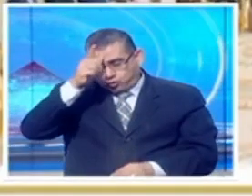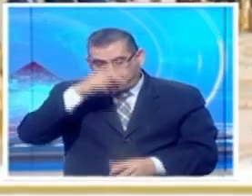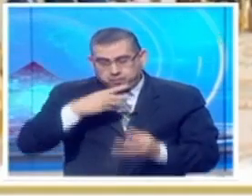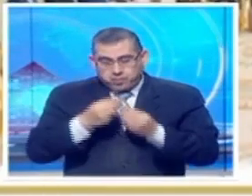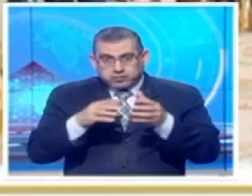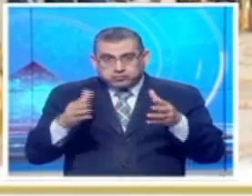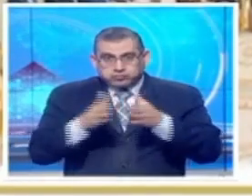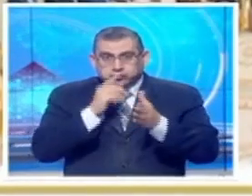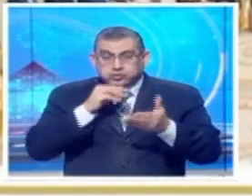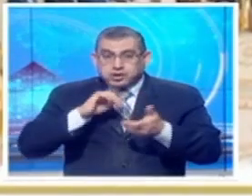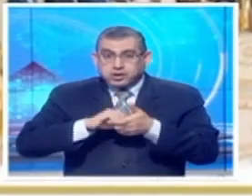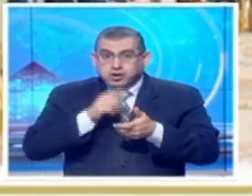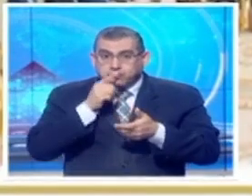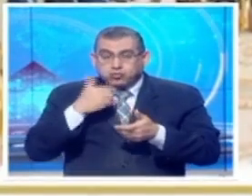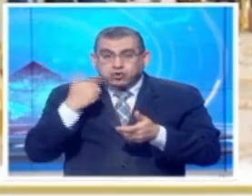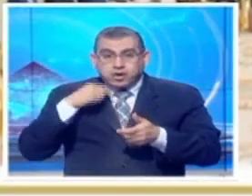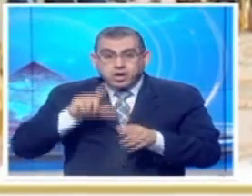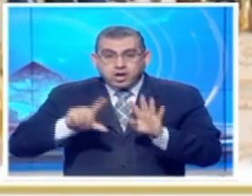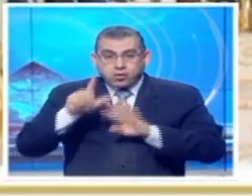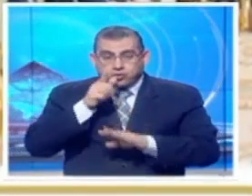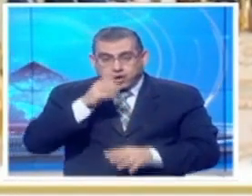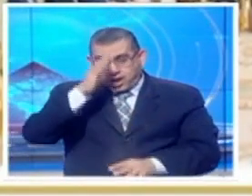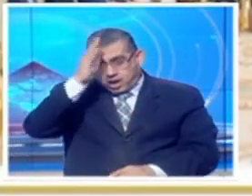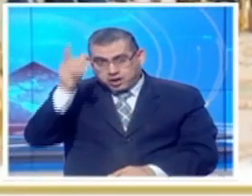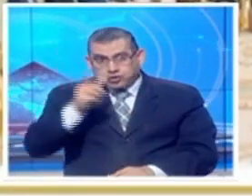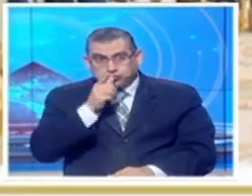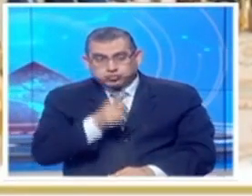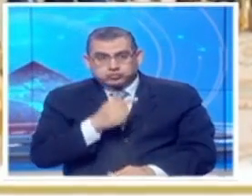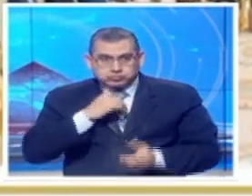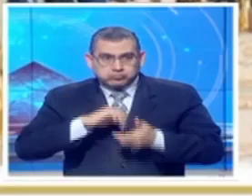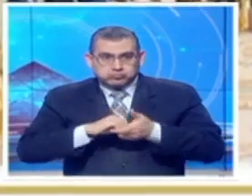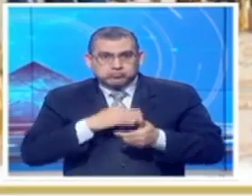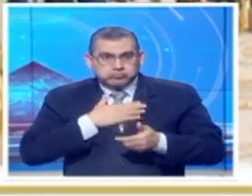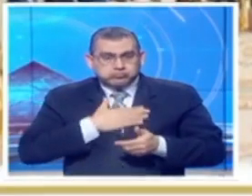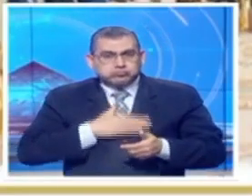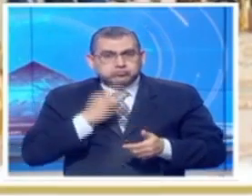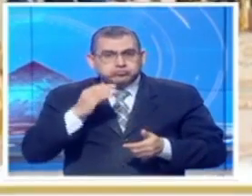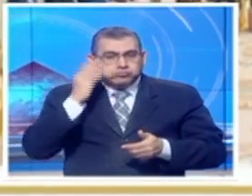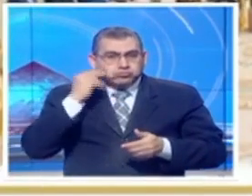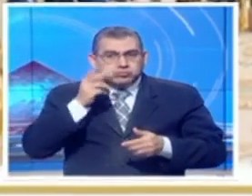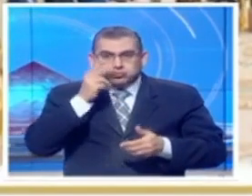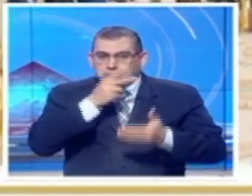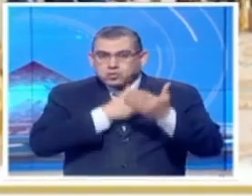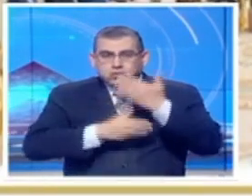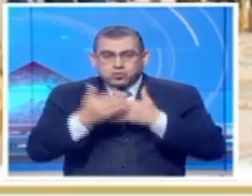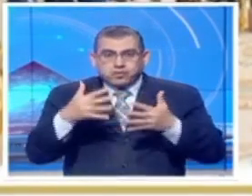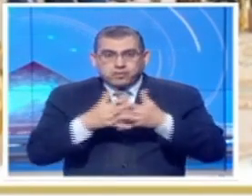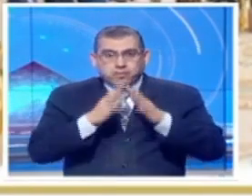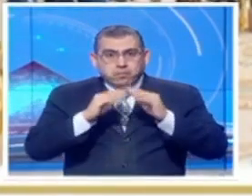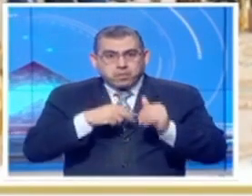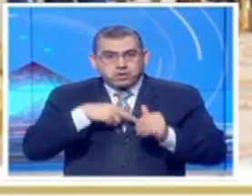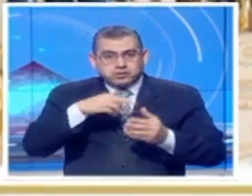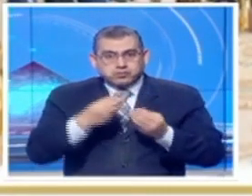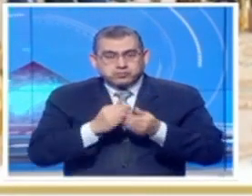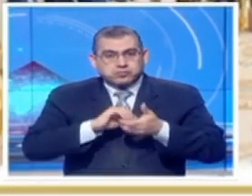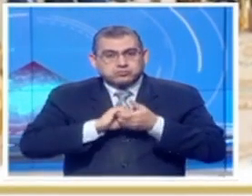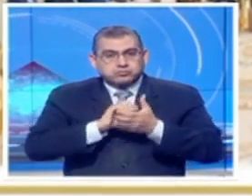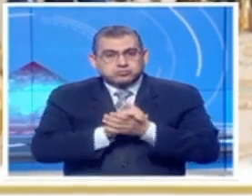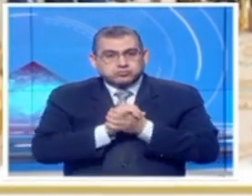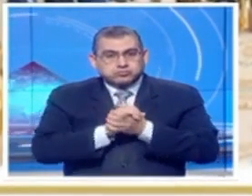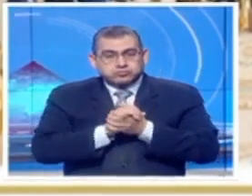من جانبه أشاد رئيس الوزراء العراقي بالروابط الأخوية الوثيقة والتاريخية التي تجمع بين